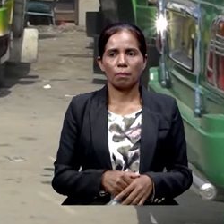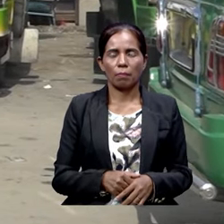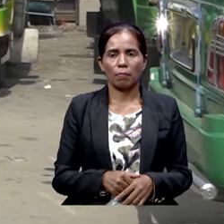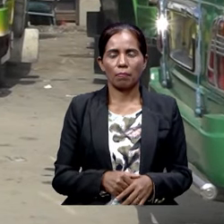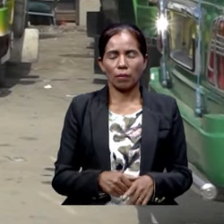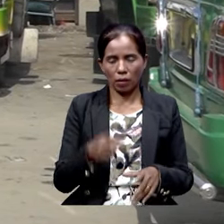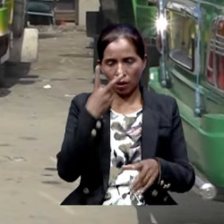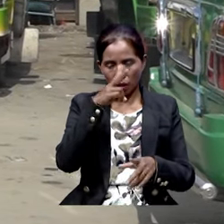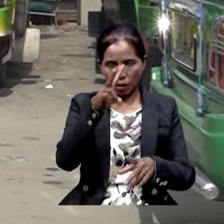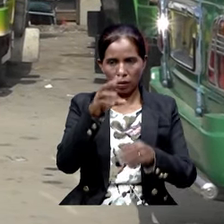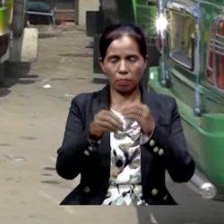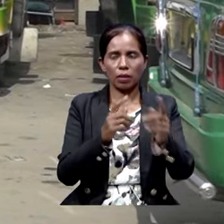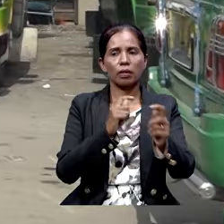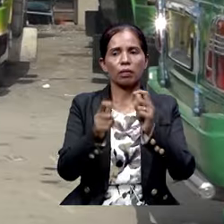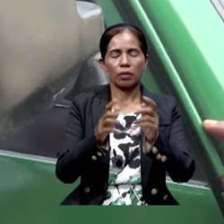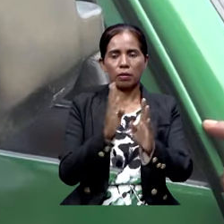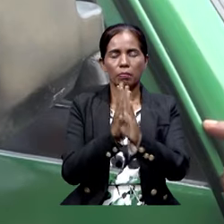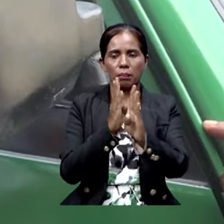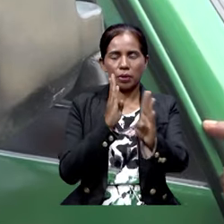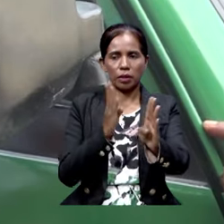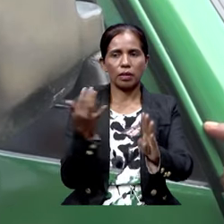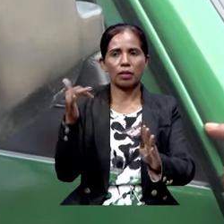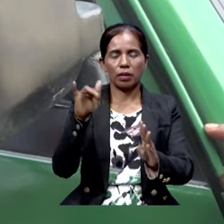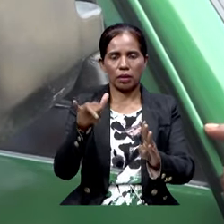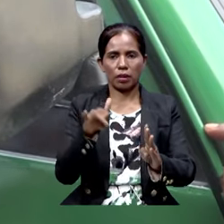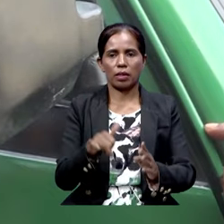kontrol amos ba transport sira nebe maka gora rau